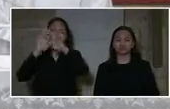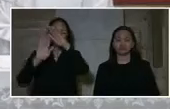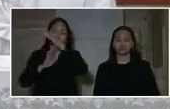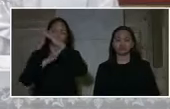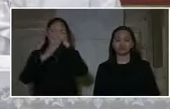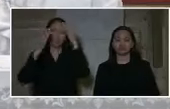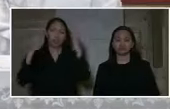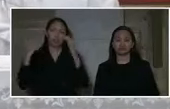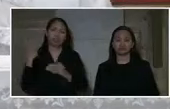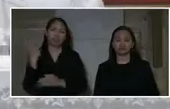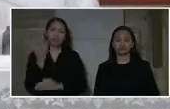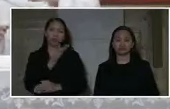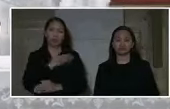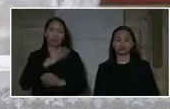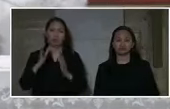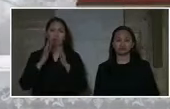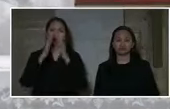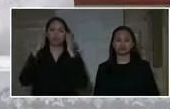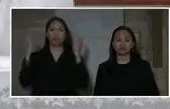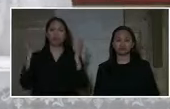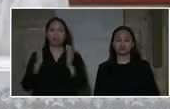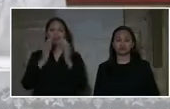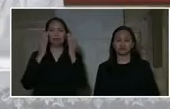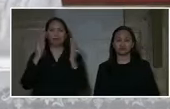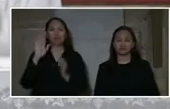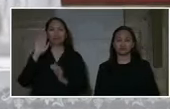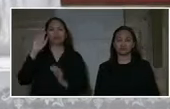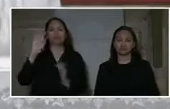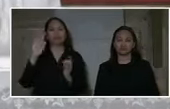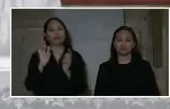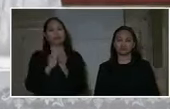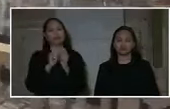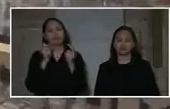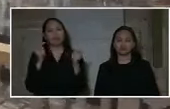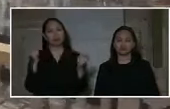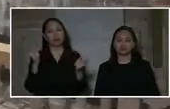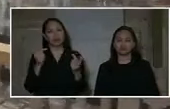kami nagbubunyi sa iyong kadakilaan.